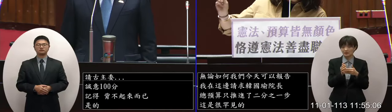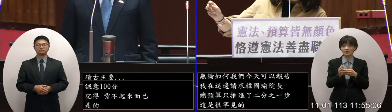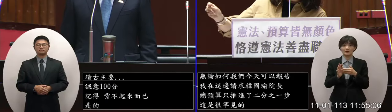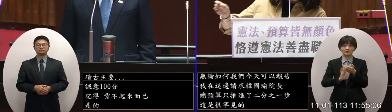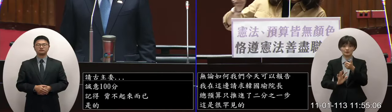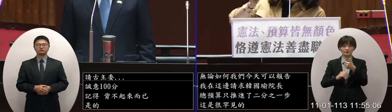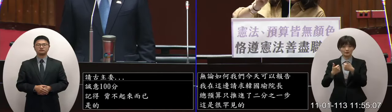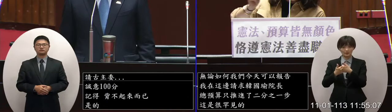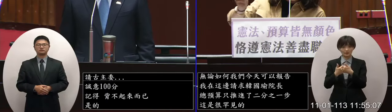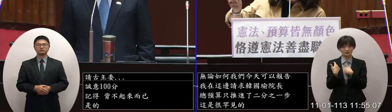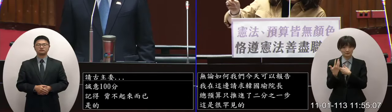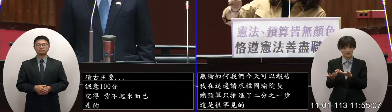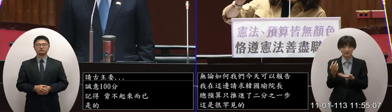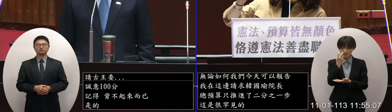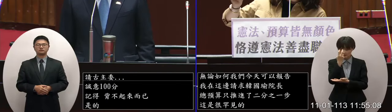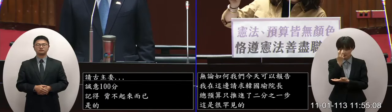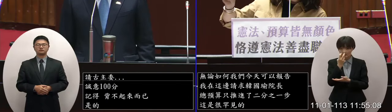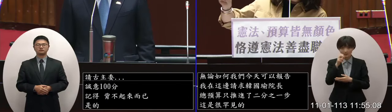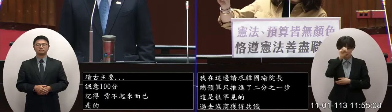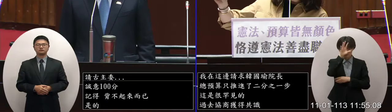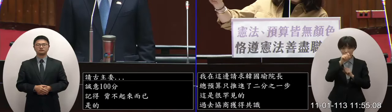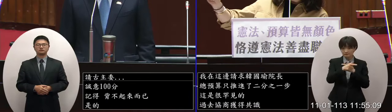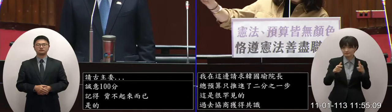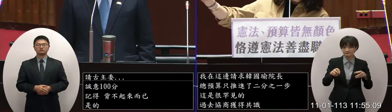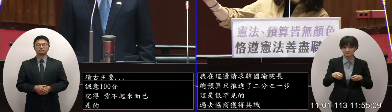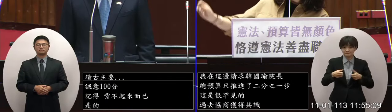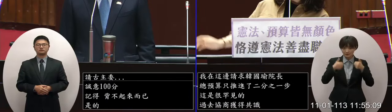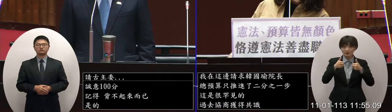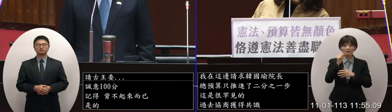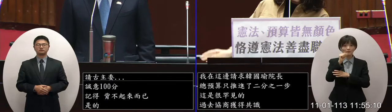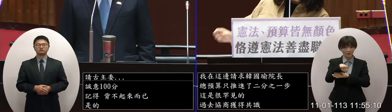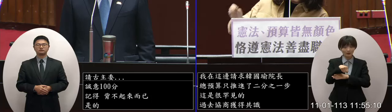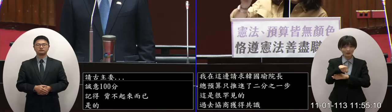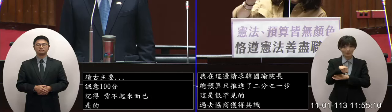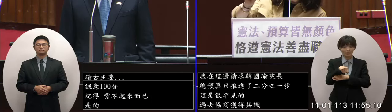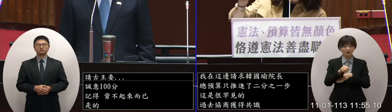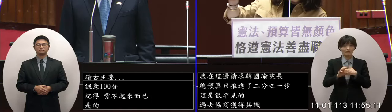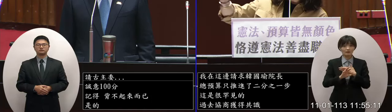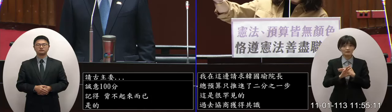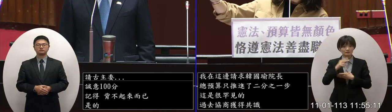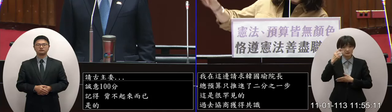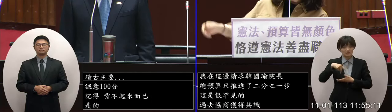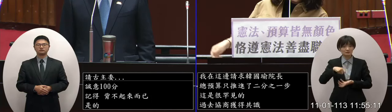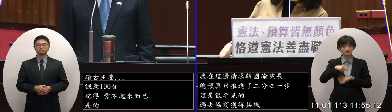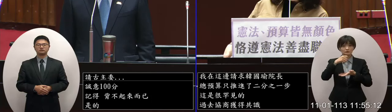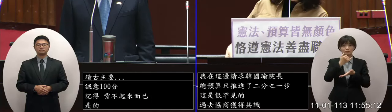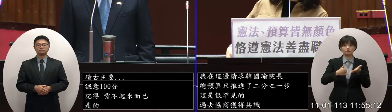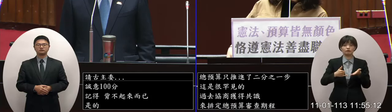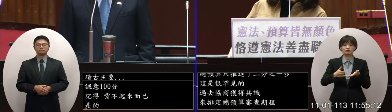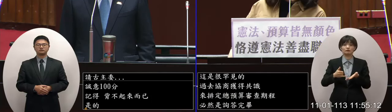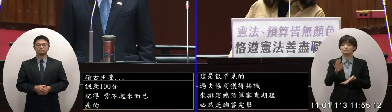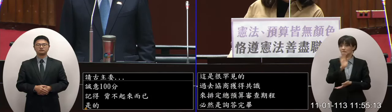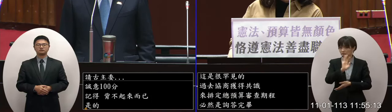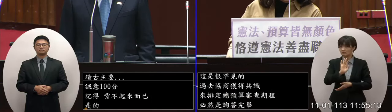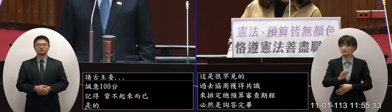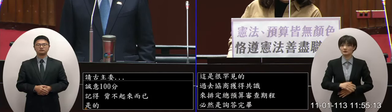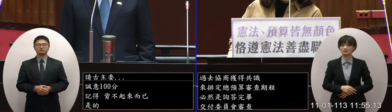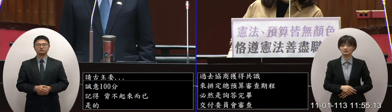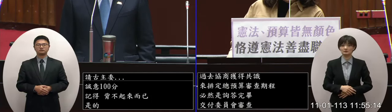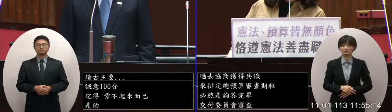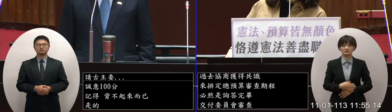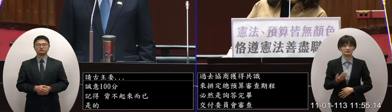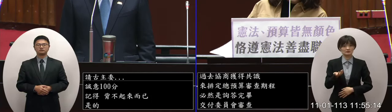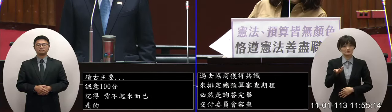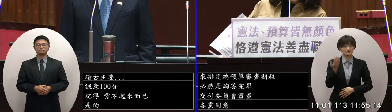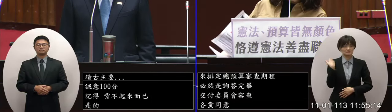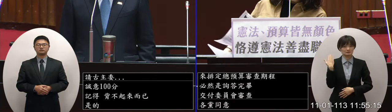员会审查，各党同意不得异议，也就是不提复议。我那天在第三